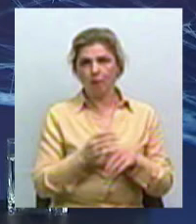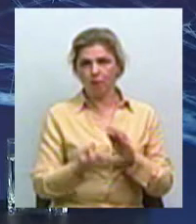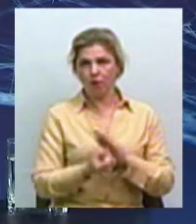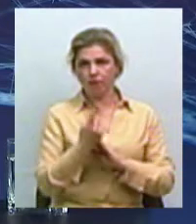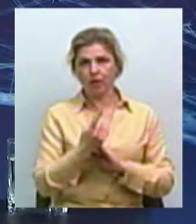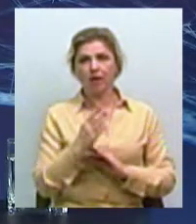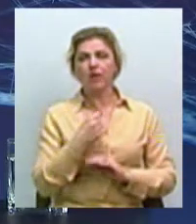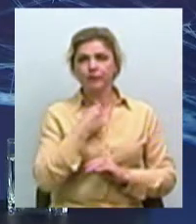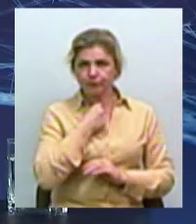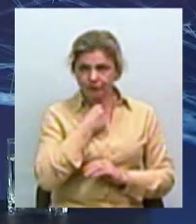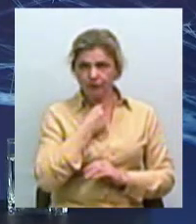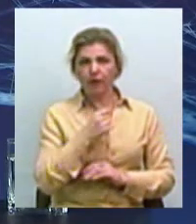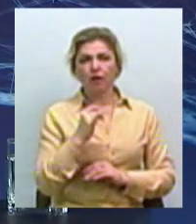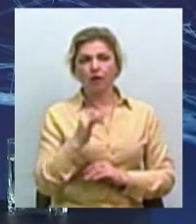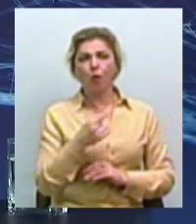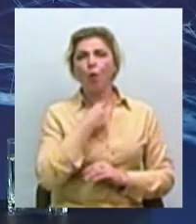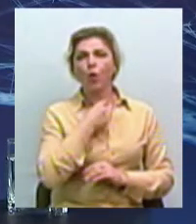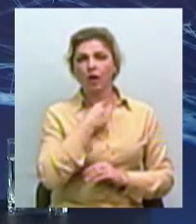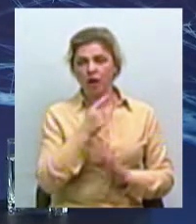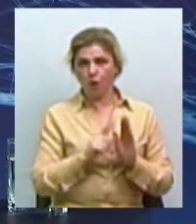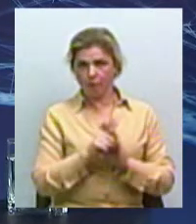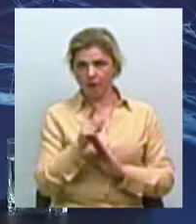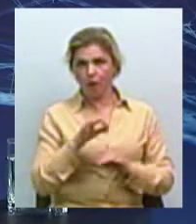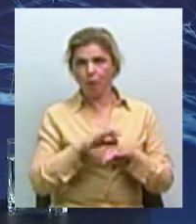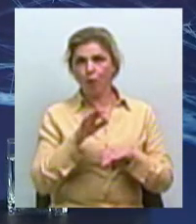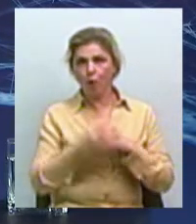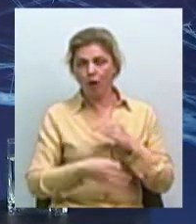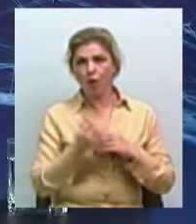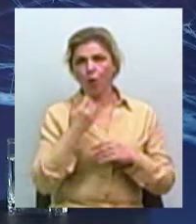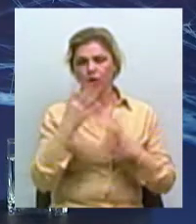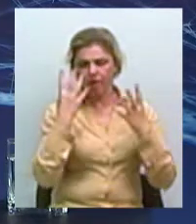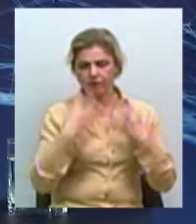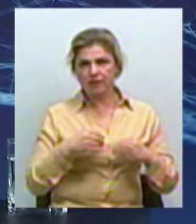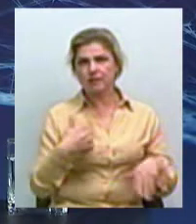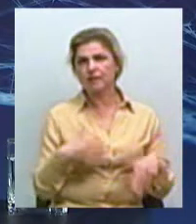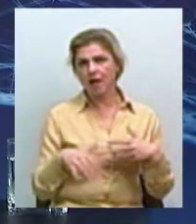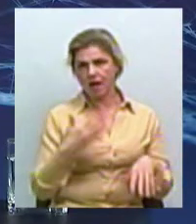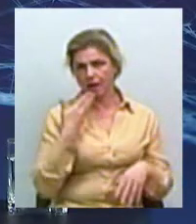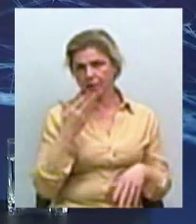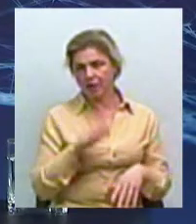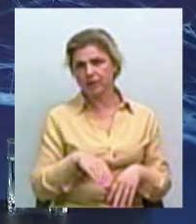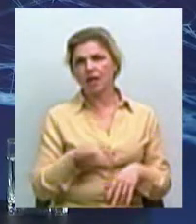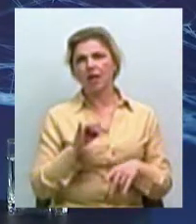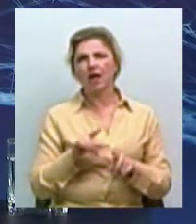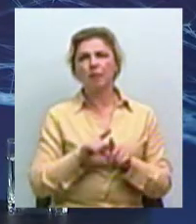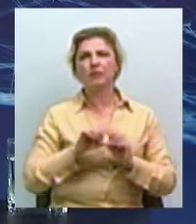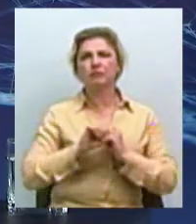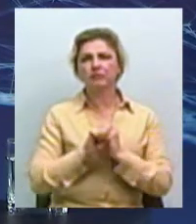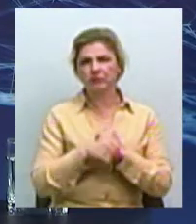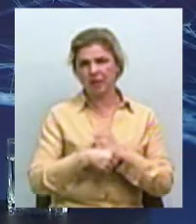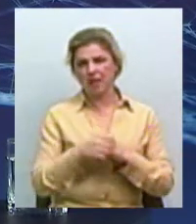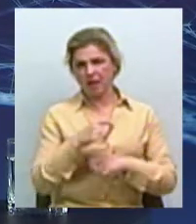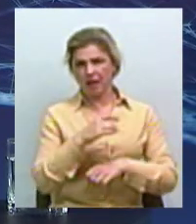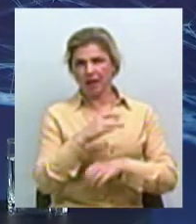при ковтанні, біль в горлі, коли з'являється загальна слабкість, з'являється ломота. Ось,